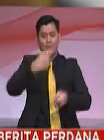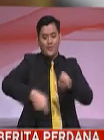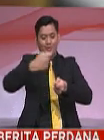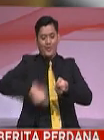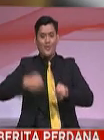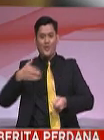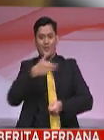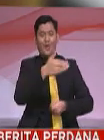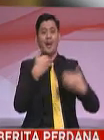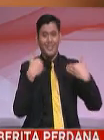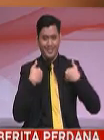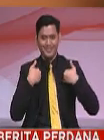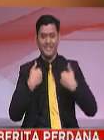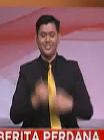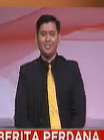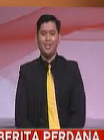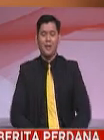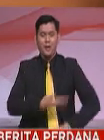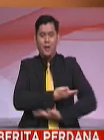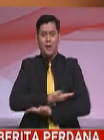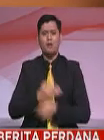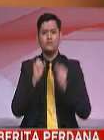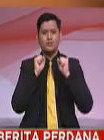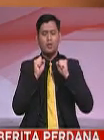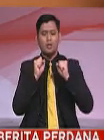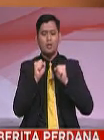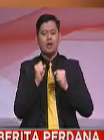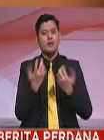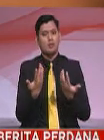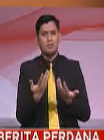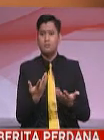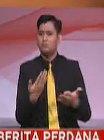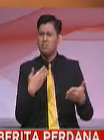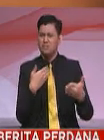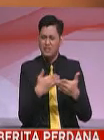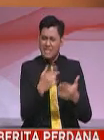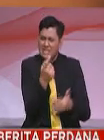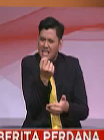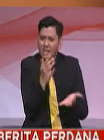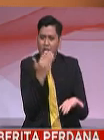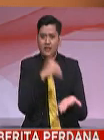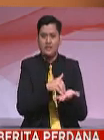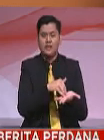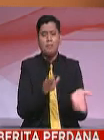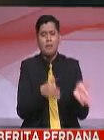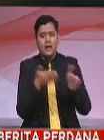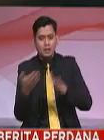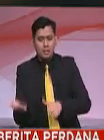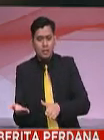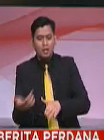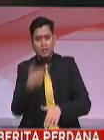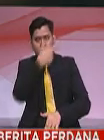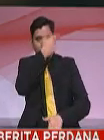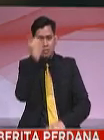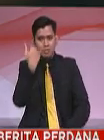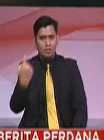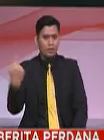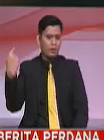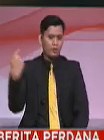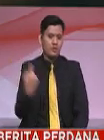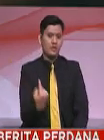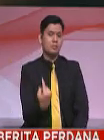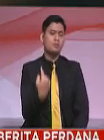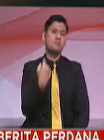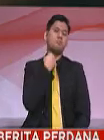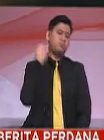ikan. Seorang bayi setahun pula nyaris maut selepas kepalanya tertusuk sebatang besi keluli di China. Bapa